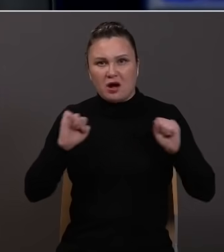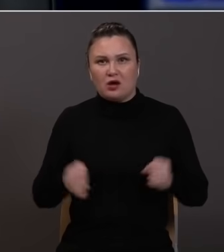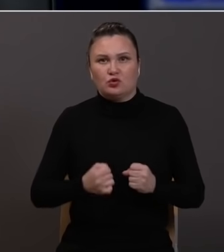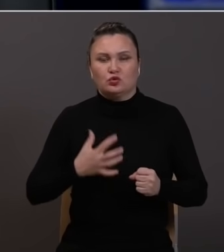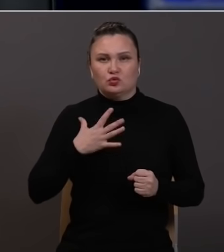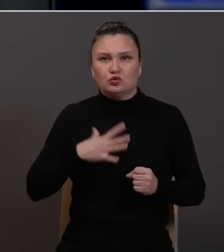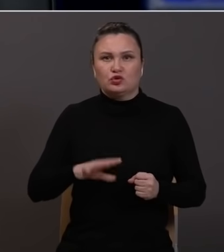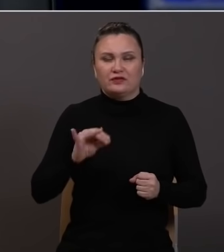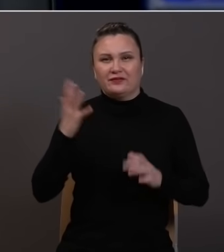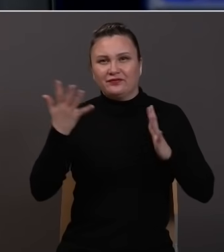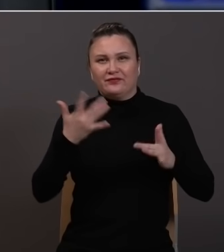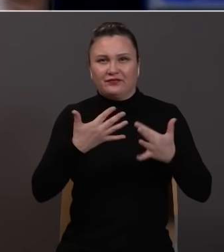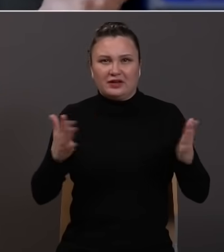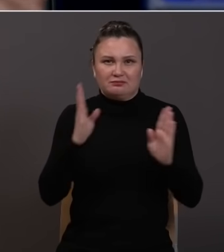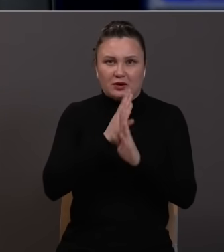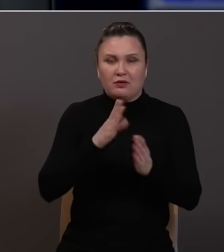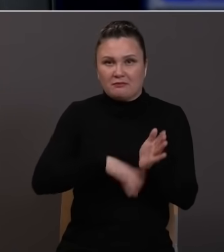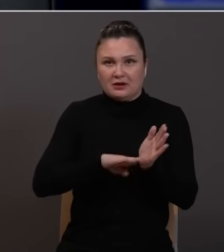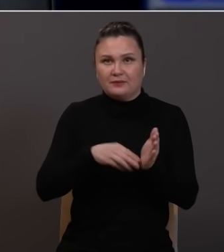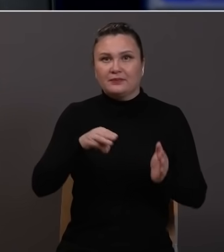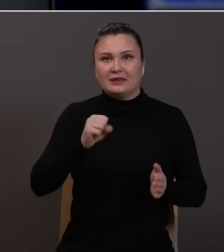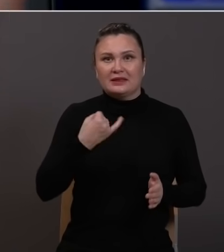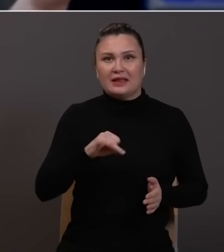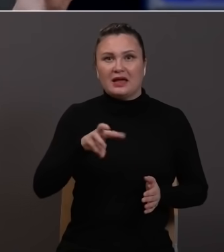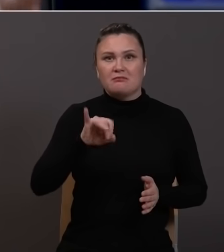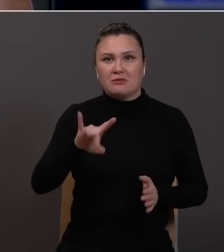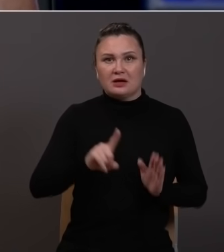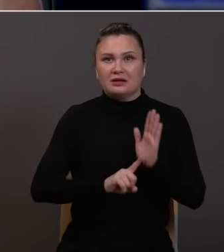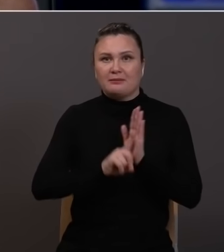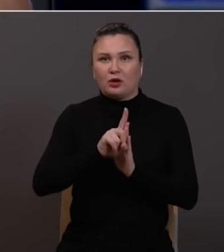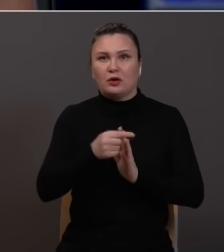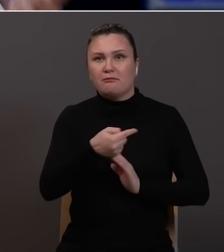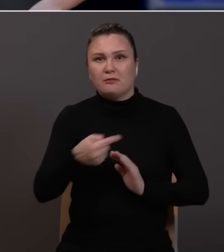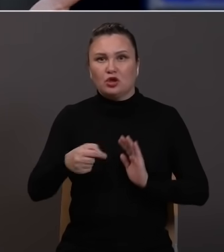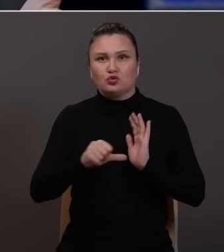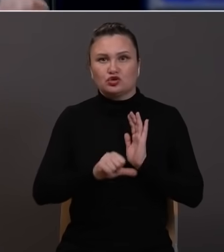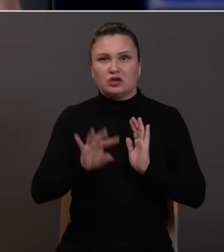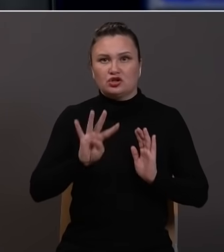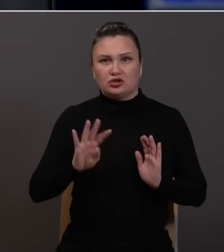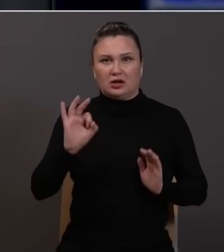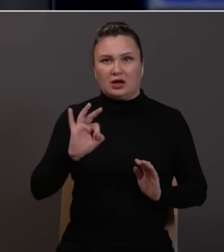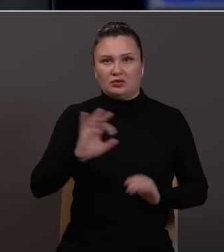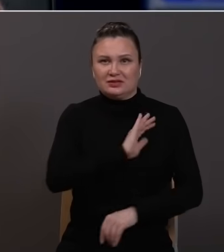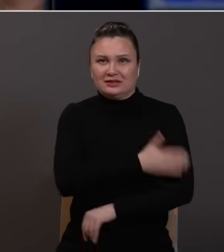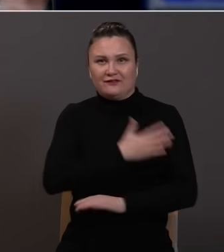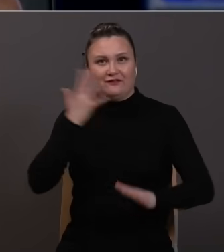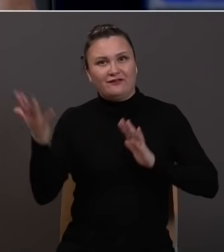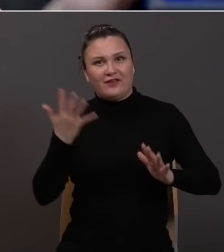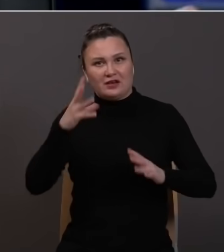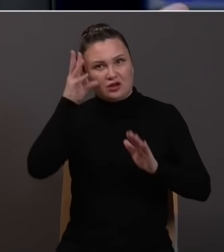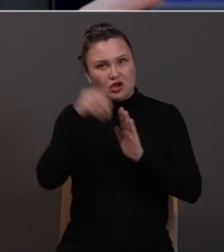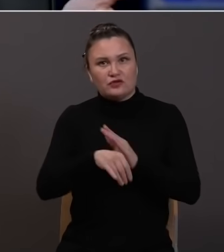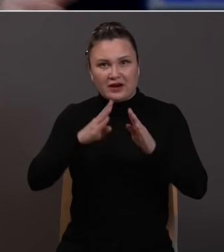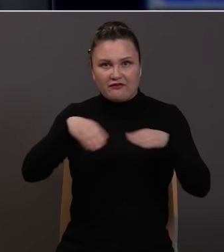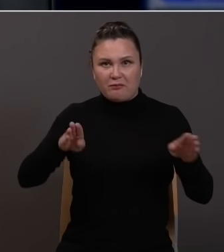устойчивость к внешним факторам. Ну вот простой пример. На Таймыре нас застала температура в минус 64 градуса, был ветер, мы ночевали просто